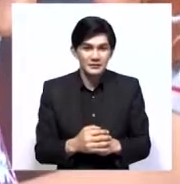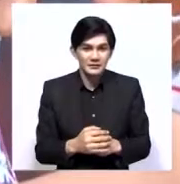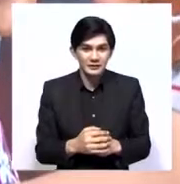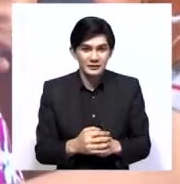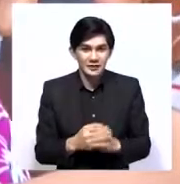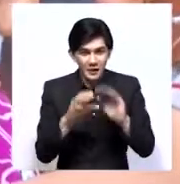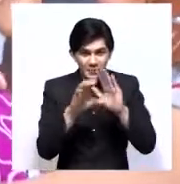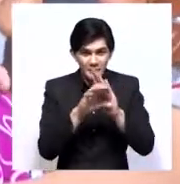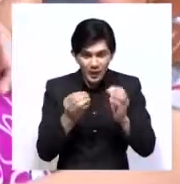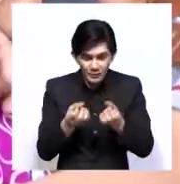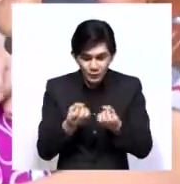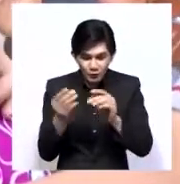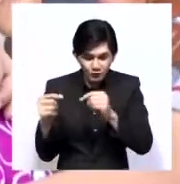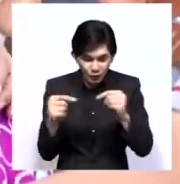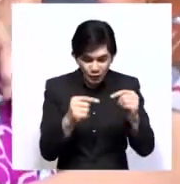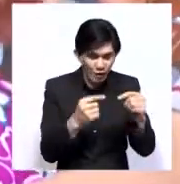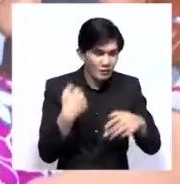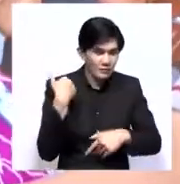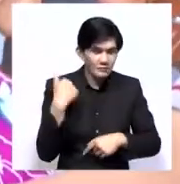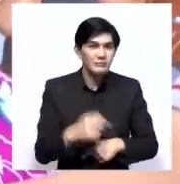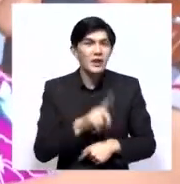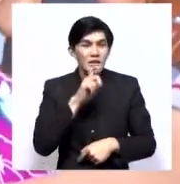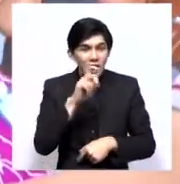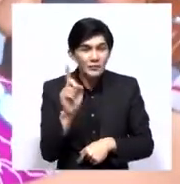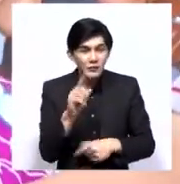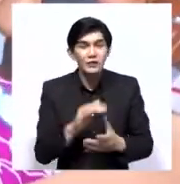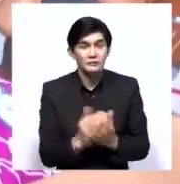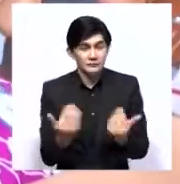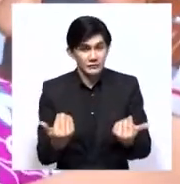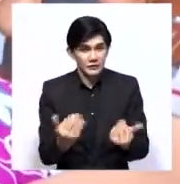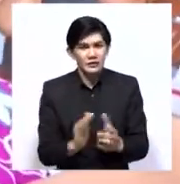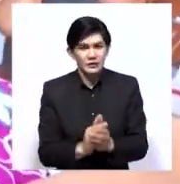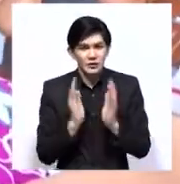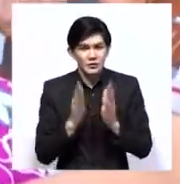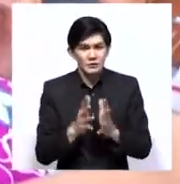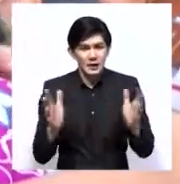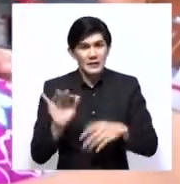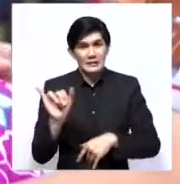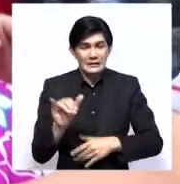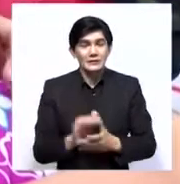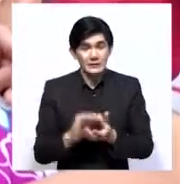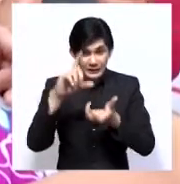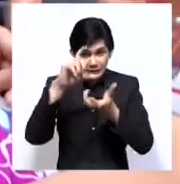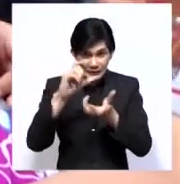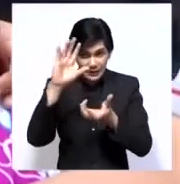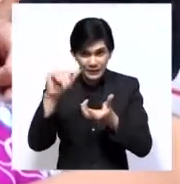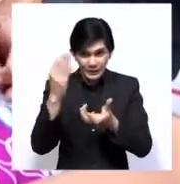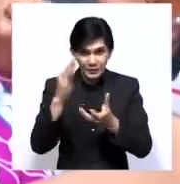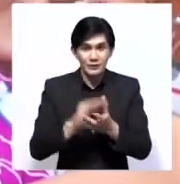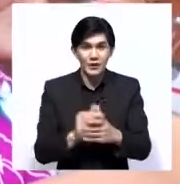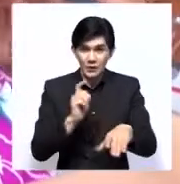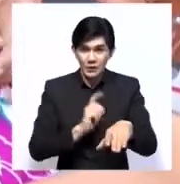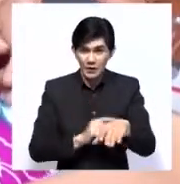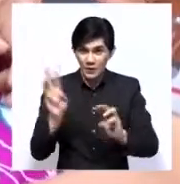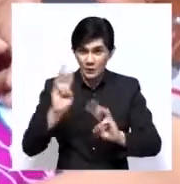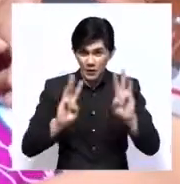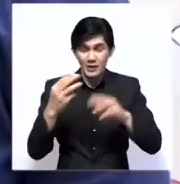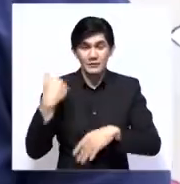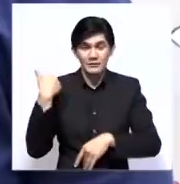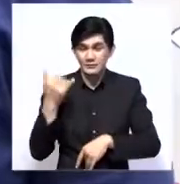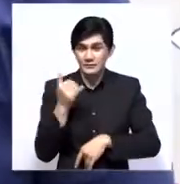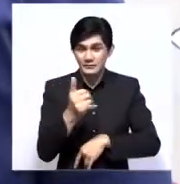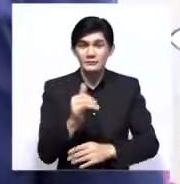เห็นภาพที่เขาแชร์กันมาแล้วรู้สึกมาถ่ายเพราะว่าช่วงนี้มันก็ยังไม่เข้าเทศกาลด้วยก็เลยว่าน่าจะมีเวลาวันหยุดวันอะไรก็ม